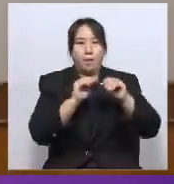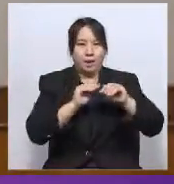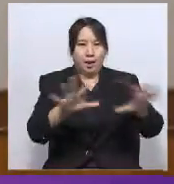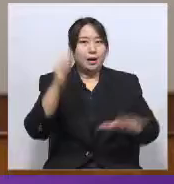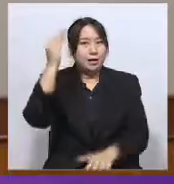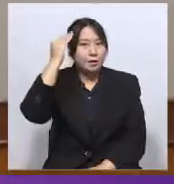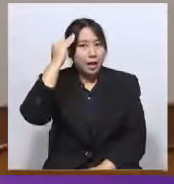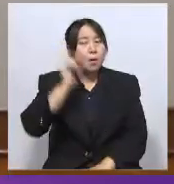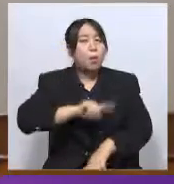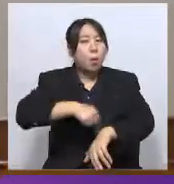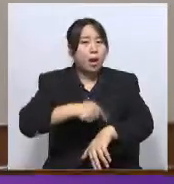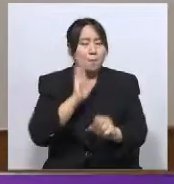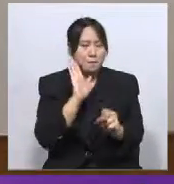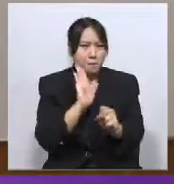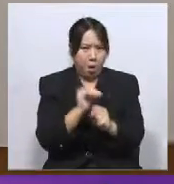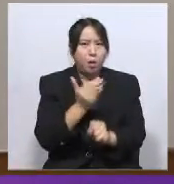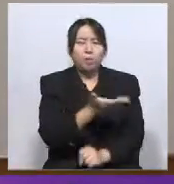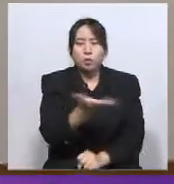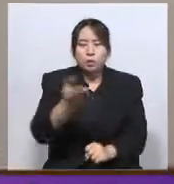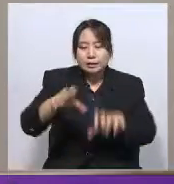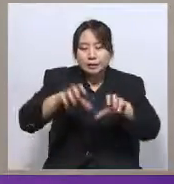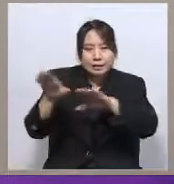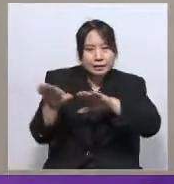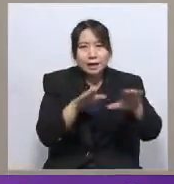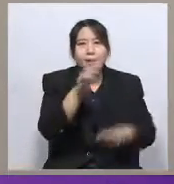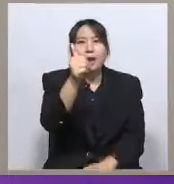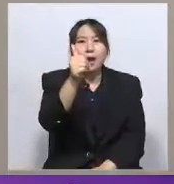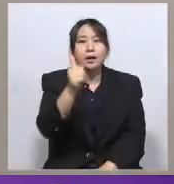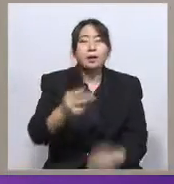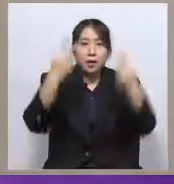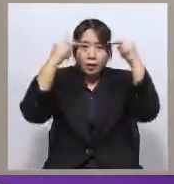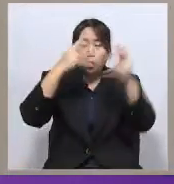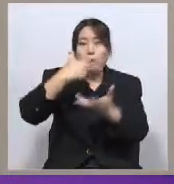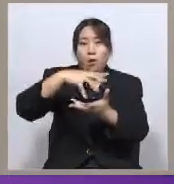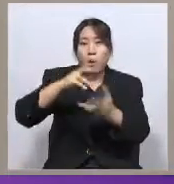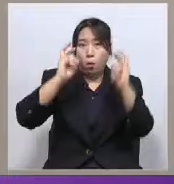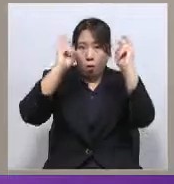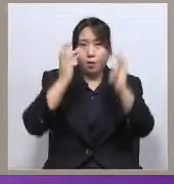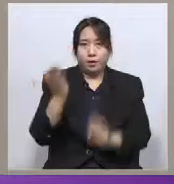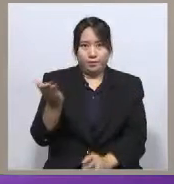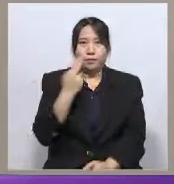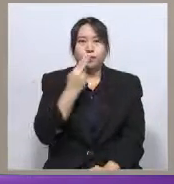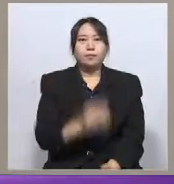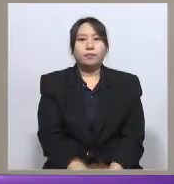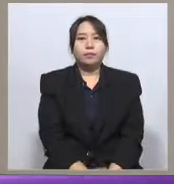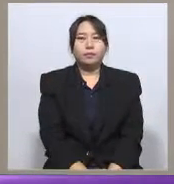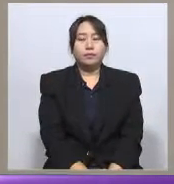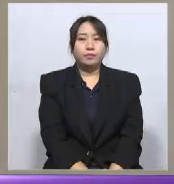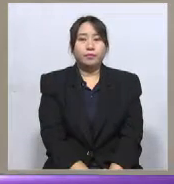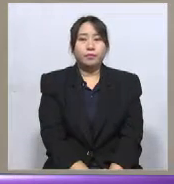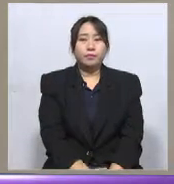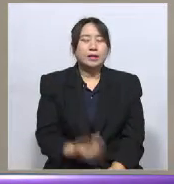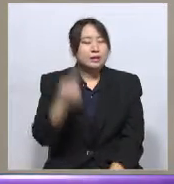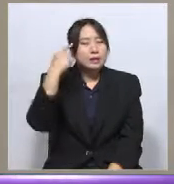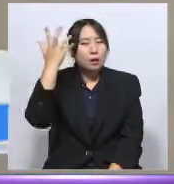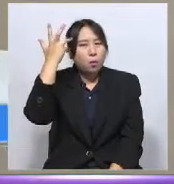มีเวลาเพียงพอให้ทุกฝ่ายได้เตรียมตัวฟังประเด็นนี้จากนายกรัฐมนตรีค่ะ อย่าห่วงกังวลนะค